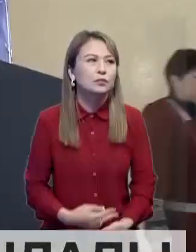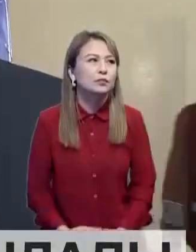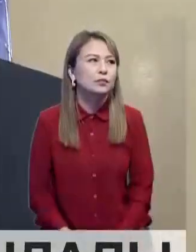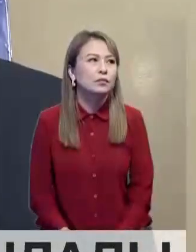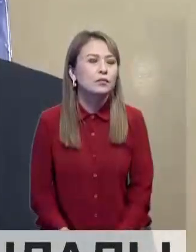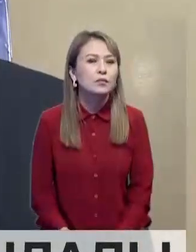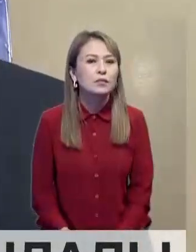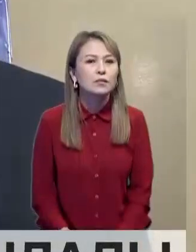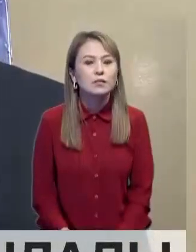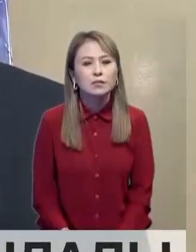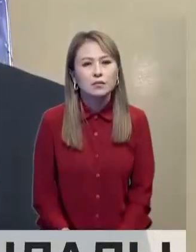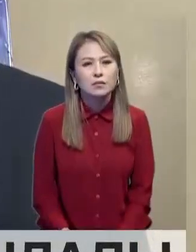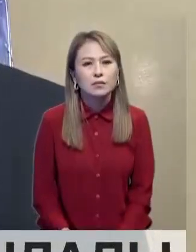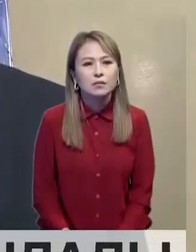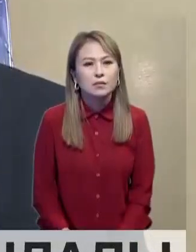Проведение сессии